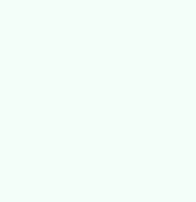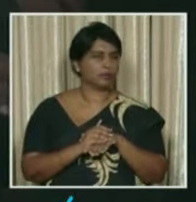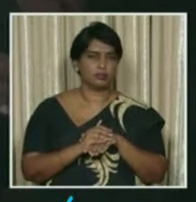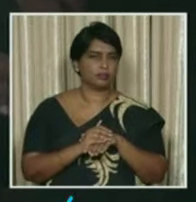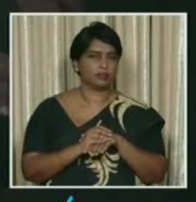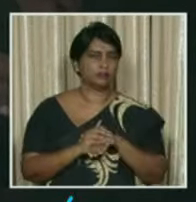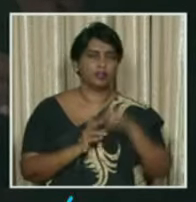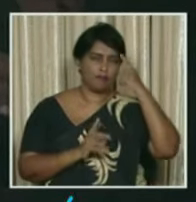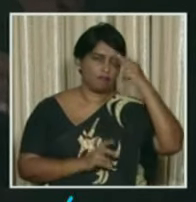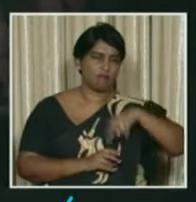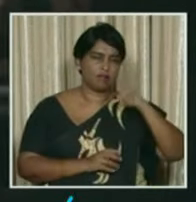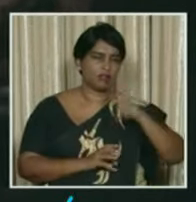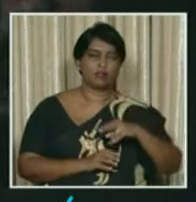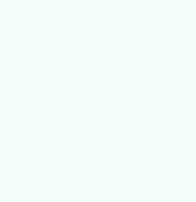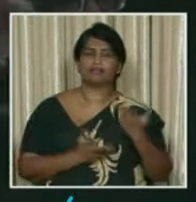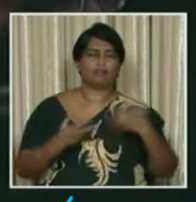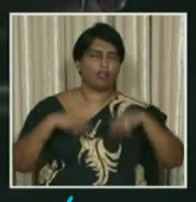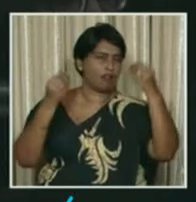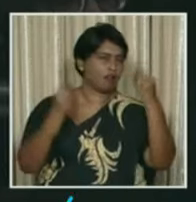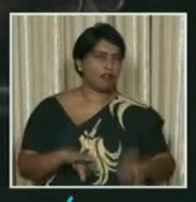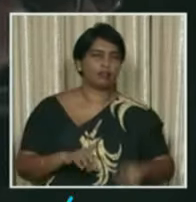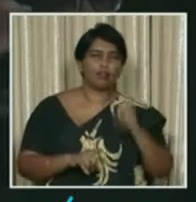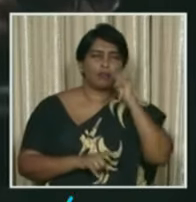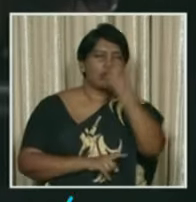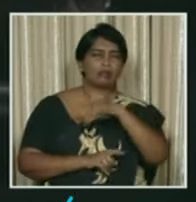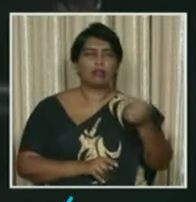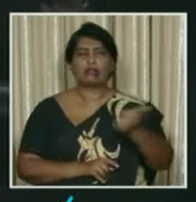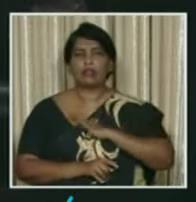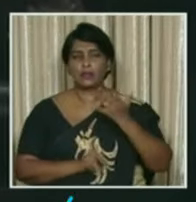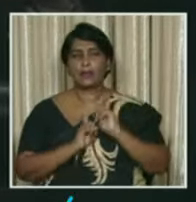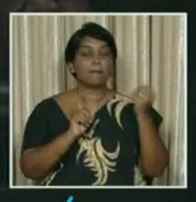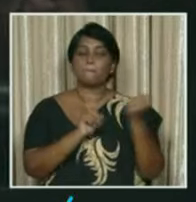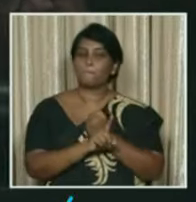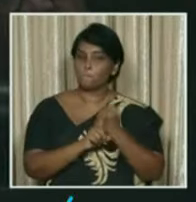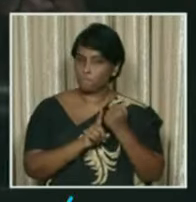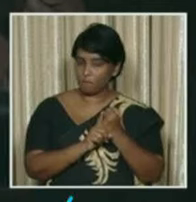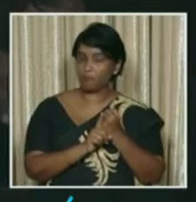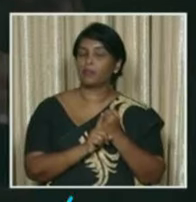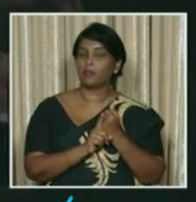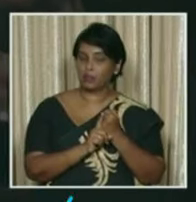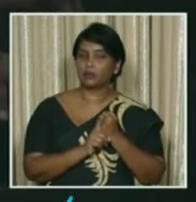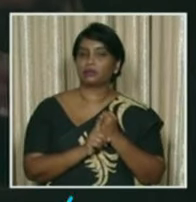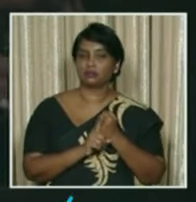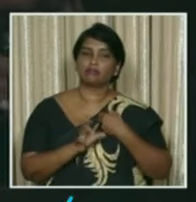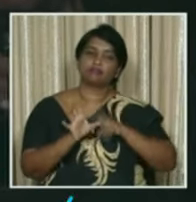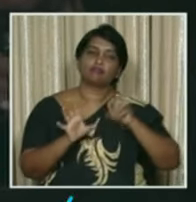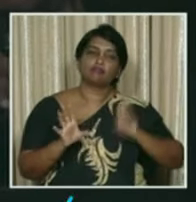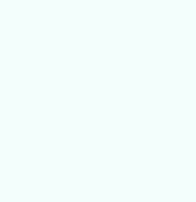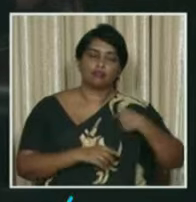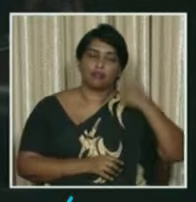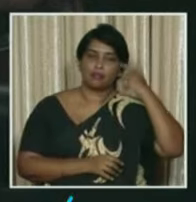තිබෙන විශ්වාසය බිඳිලා කියලා ජනවරම නැහැ. එනයි ජනවරමක් නැති මේ පාර්ලිමේන්තුව තුළ එක පැත්තකින් මේ සමග ගැනීම තුළ මම බලාපොරොත්තු